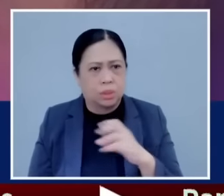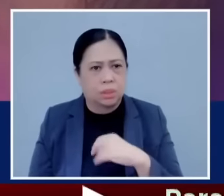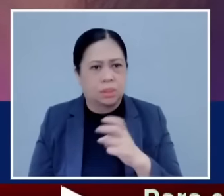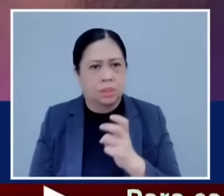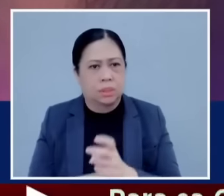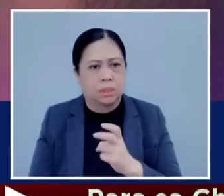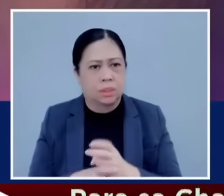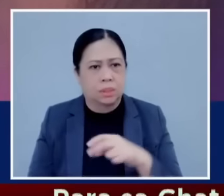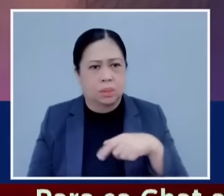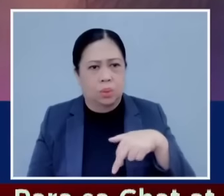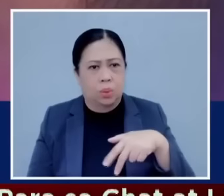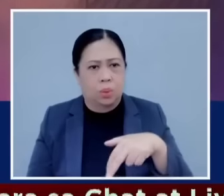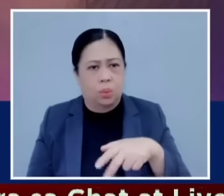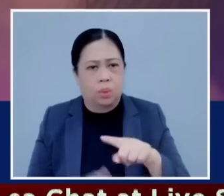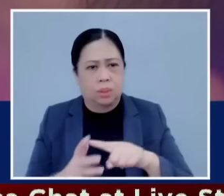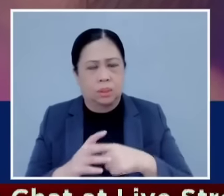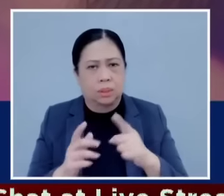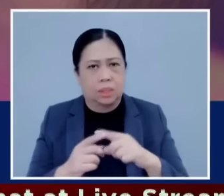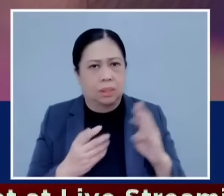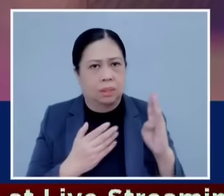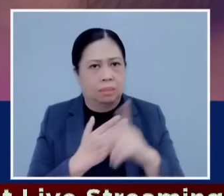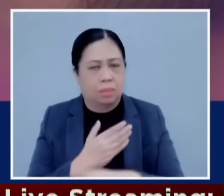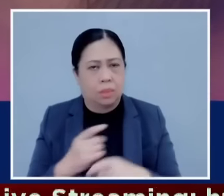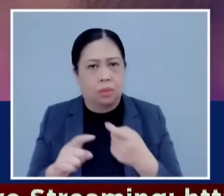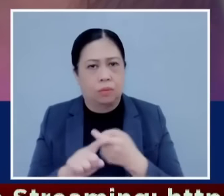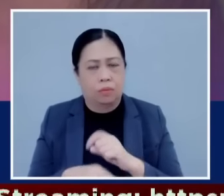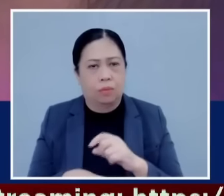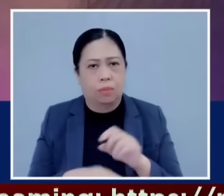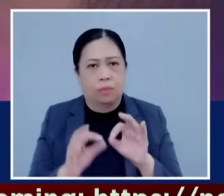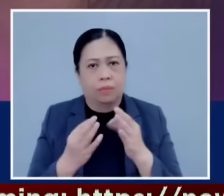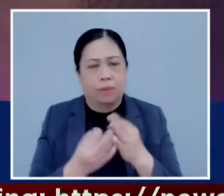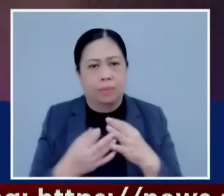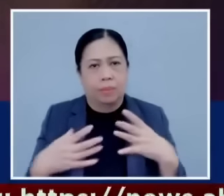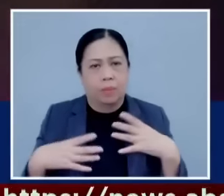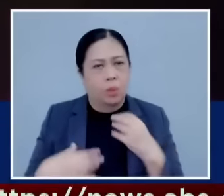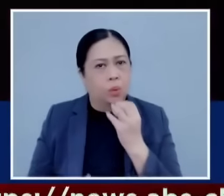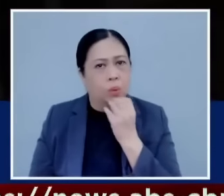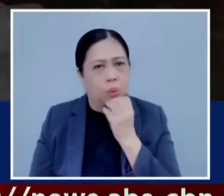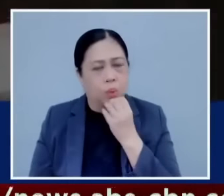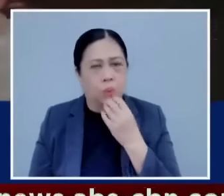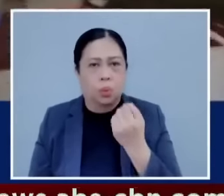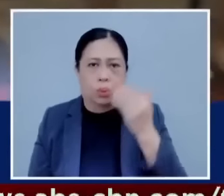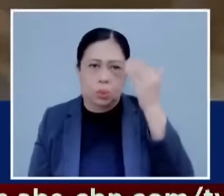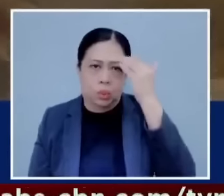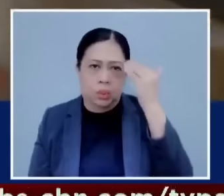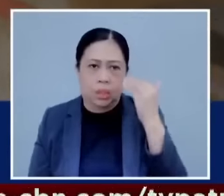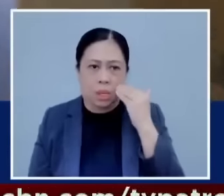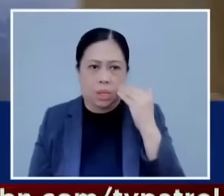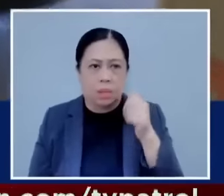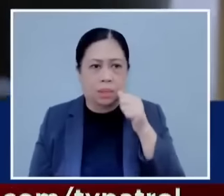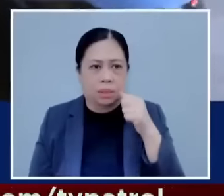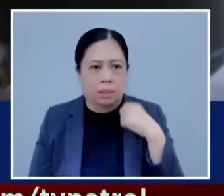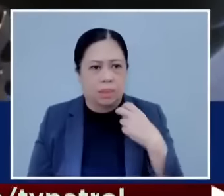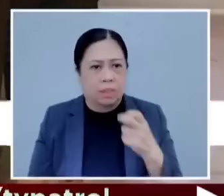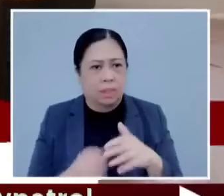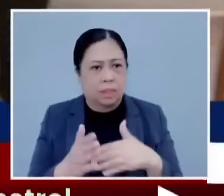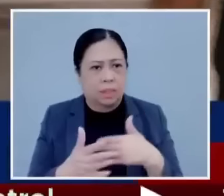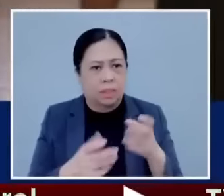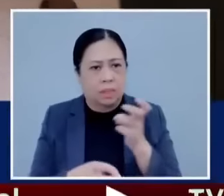siyang maglakad simula nang bumalik sila mula sa family vacation sa Seoul, South Korea. Kagabi, kahit hirap